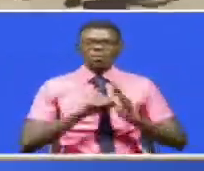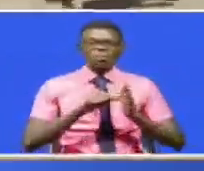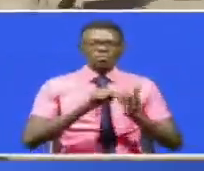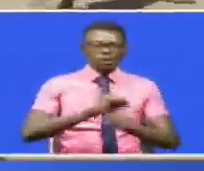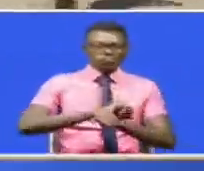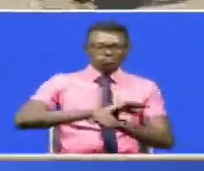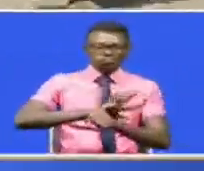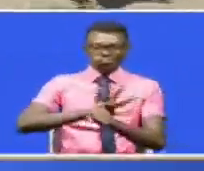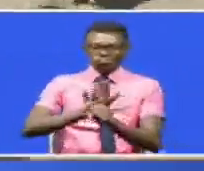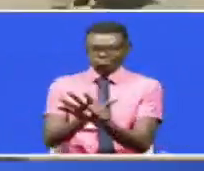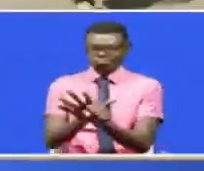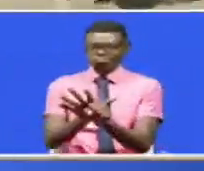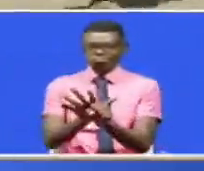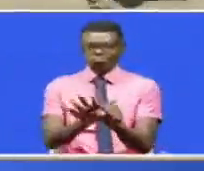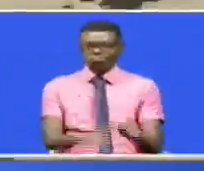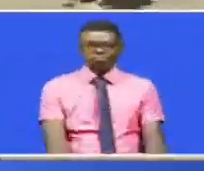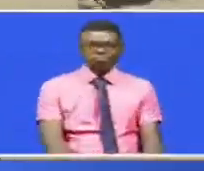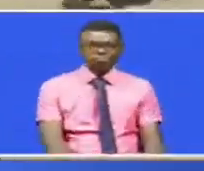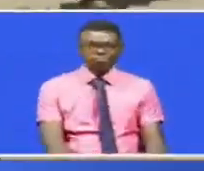korona.